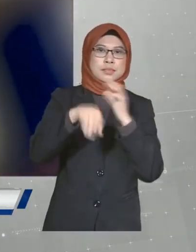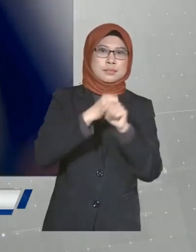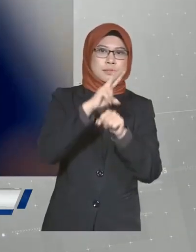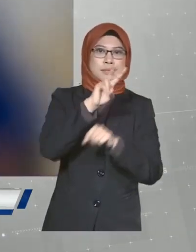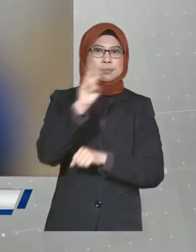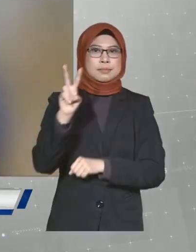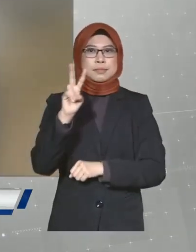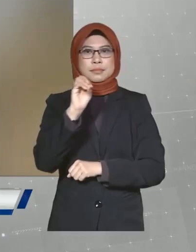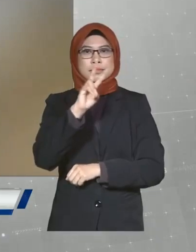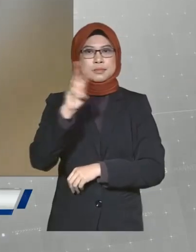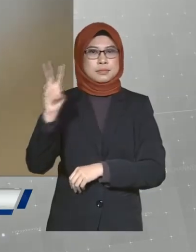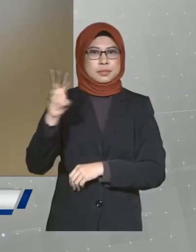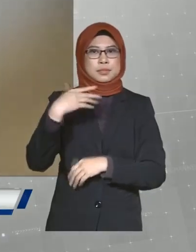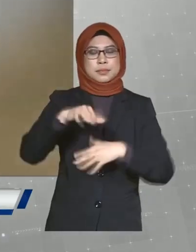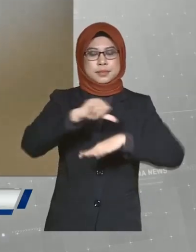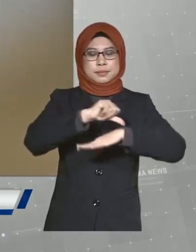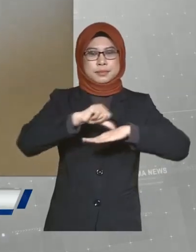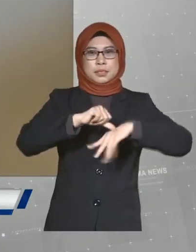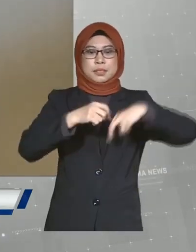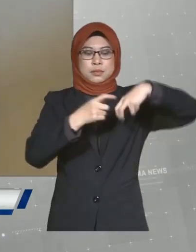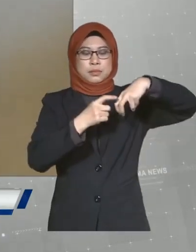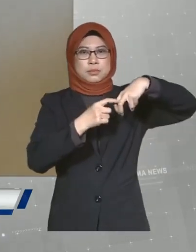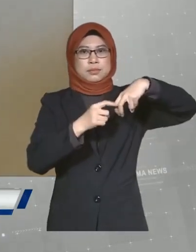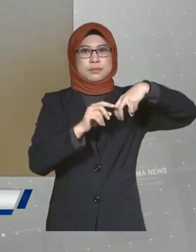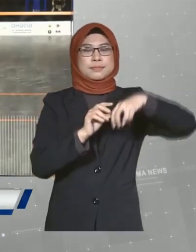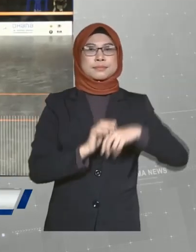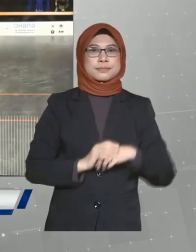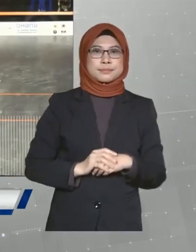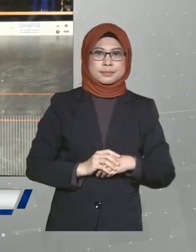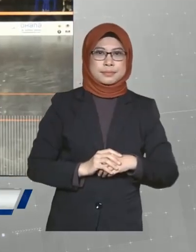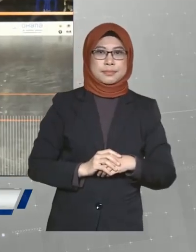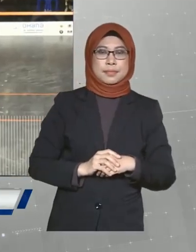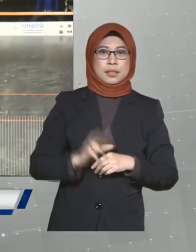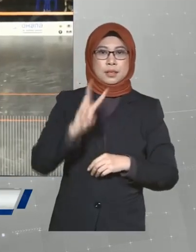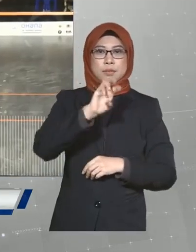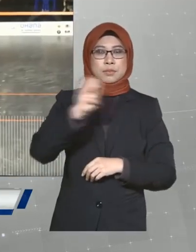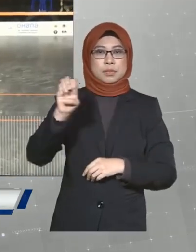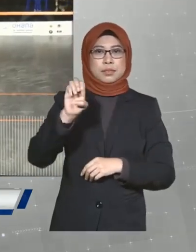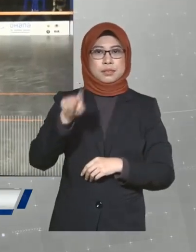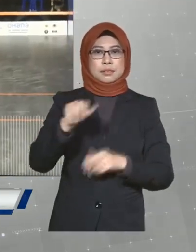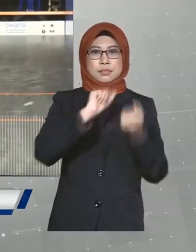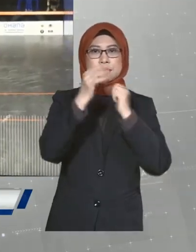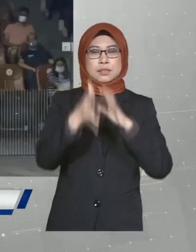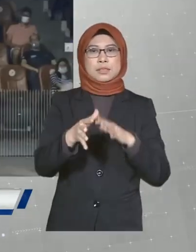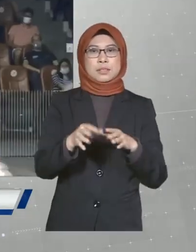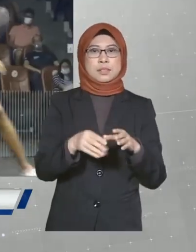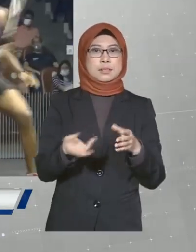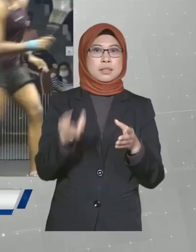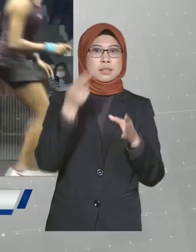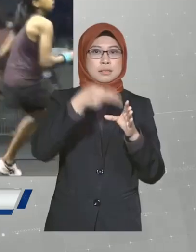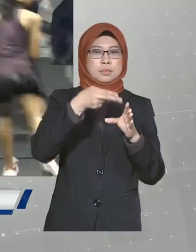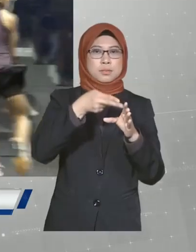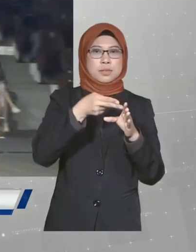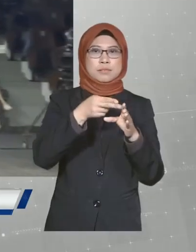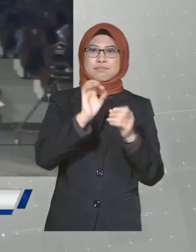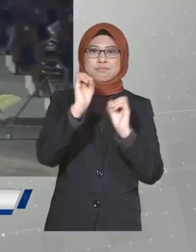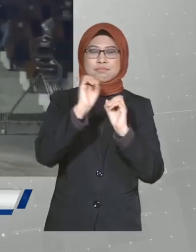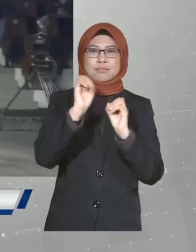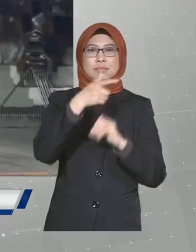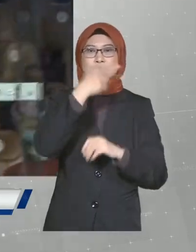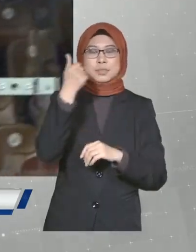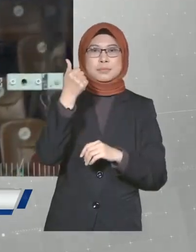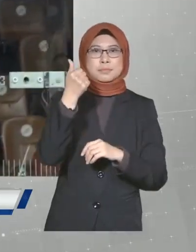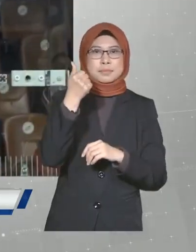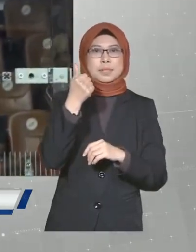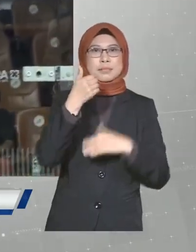2022 selepas menjalani pembedahan lutut kanan September lalu. Wee Wen antara atlet yang tidak tersenarai dalam program latihan MSN tahun ini